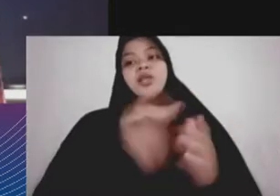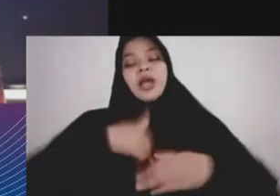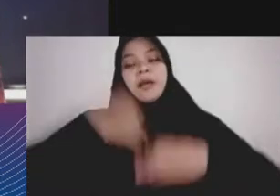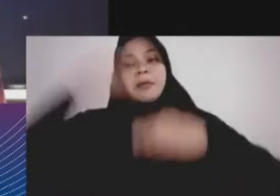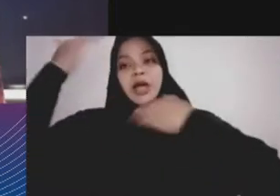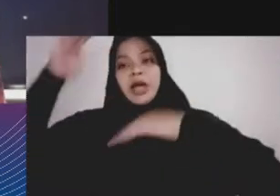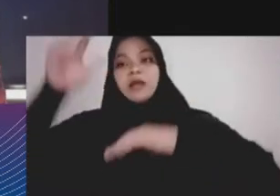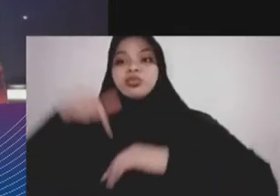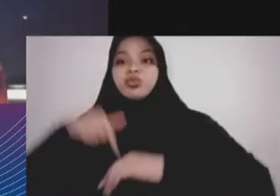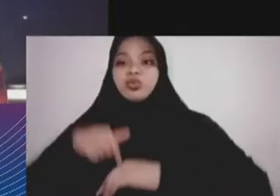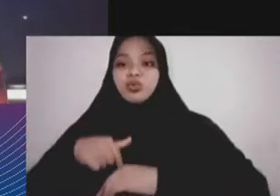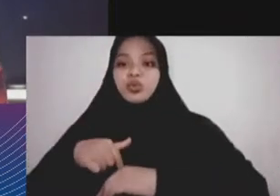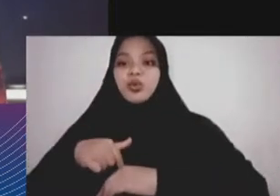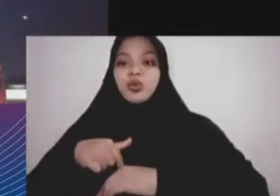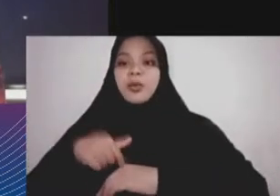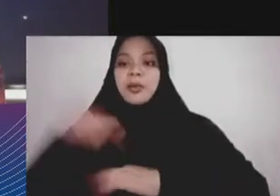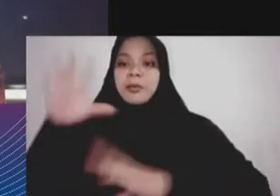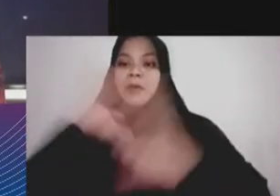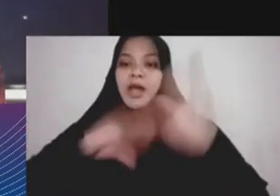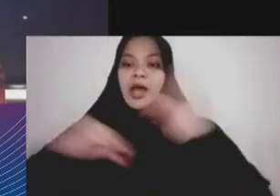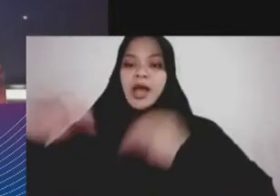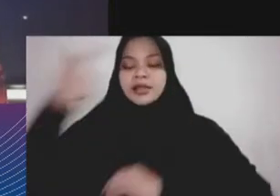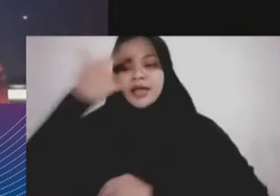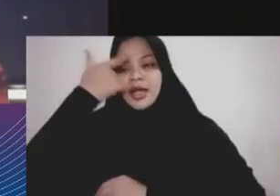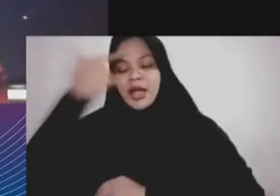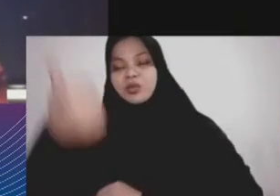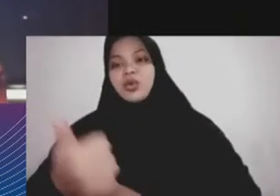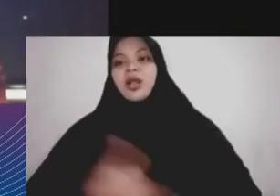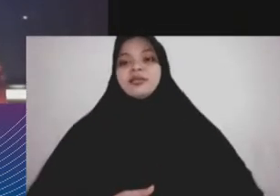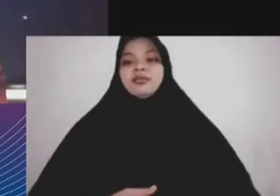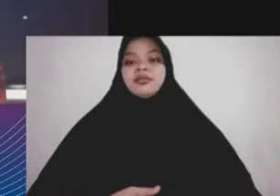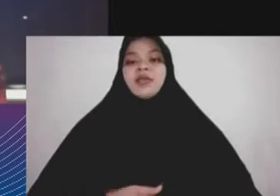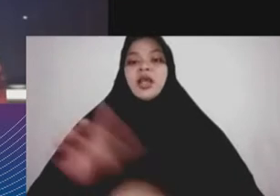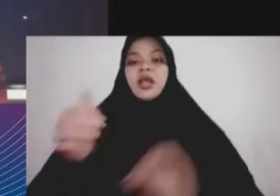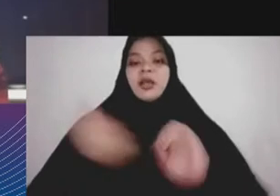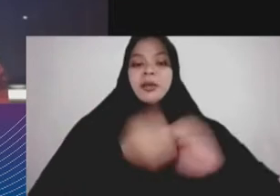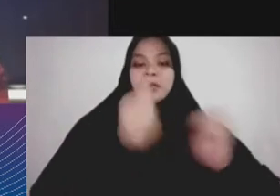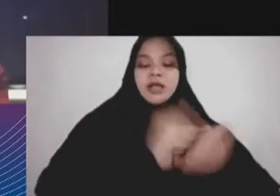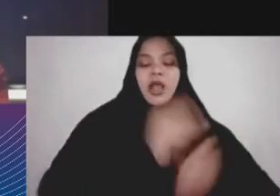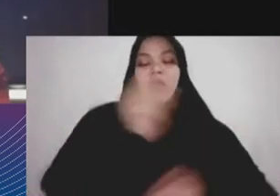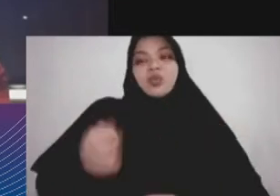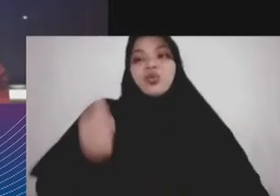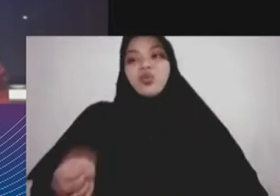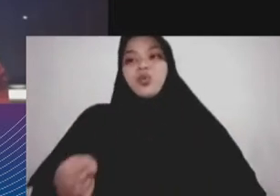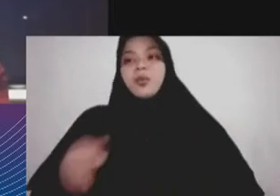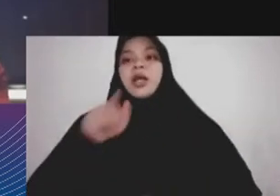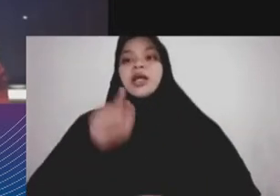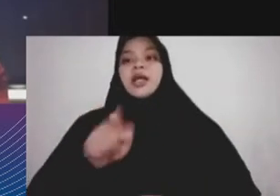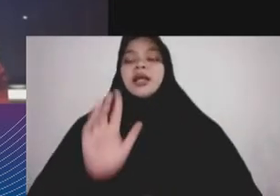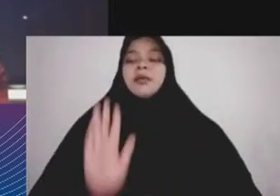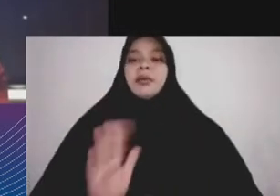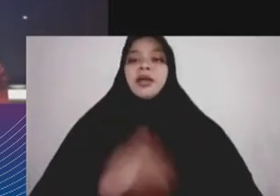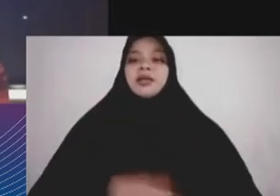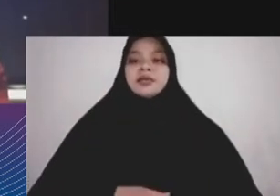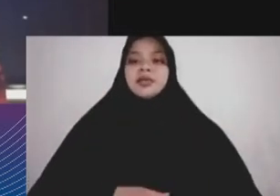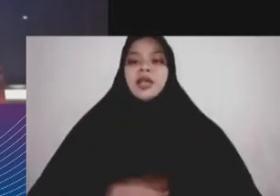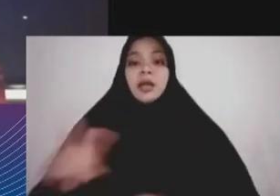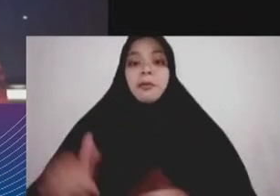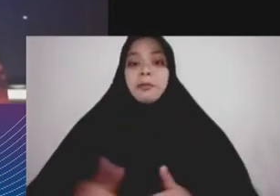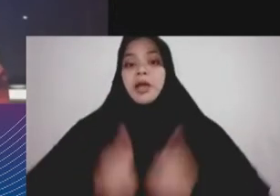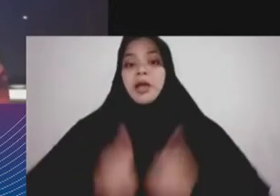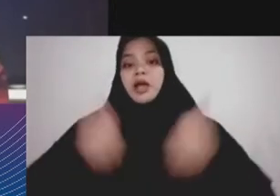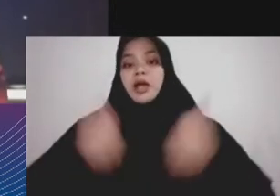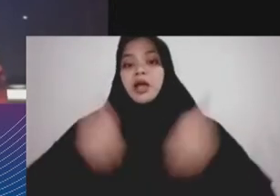lebih rasional ya. Artinya problematika hukum ini kan memang bagus kalau bisa masuk